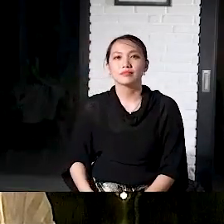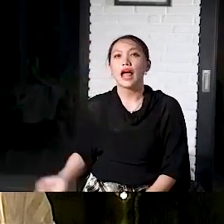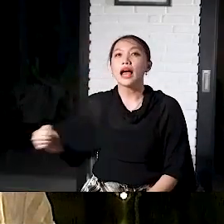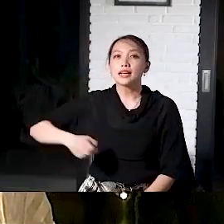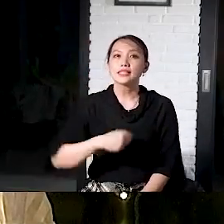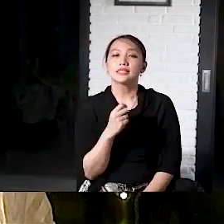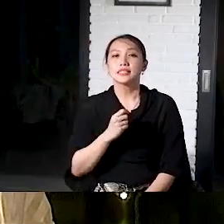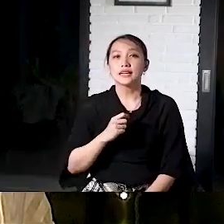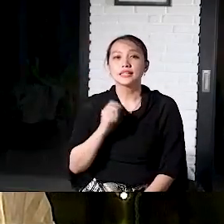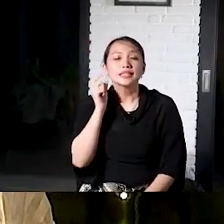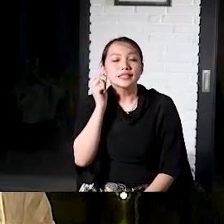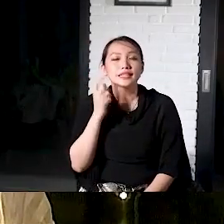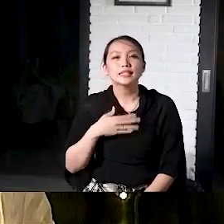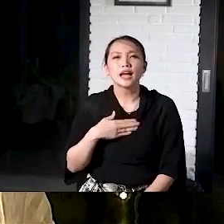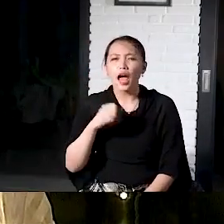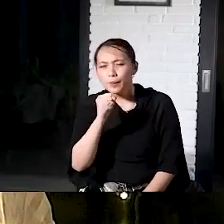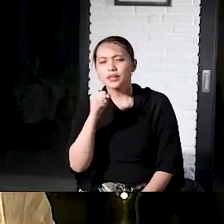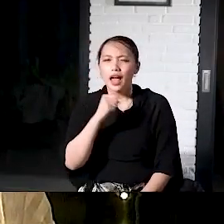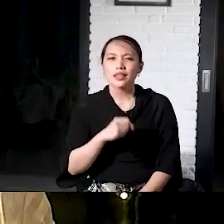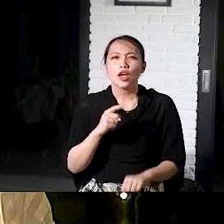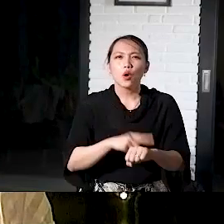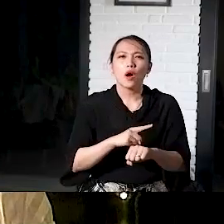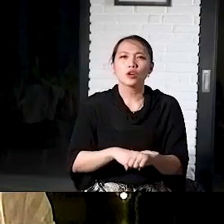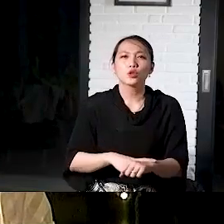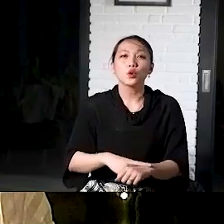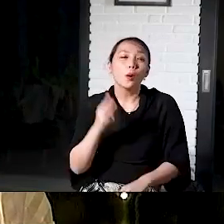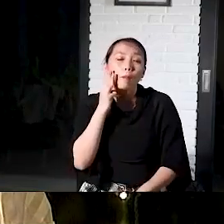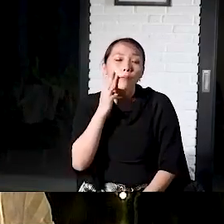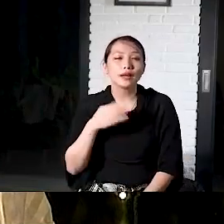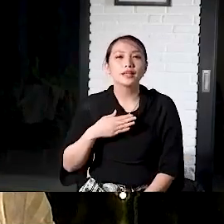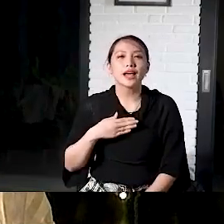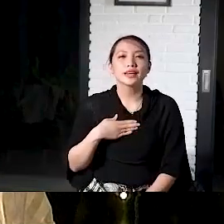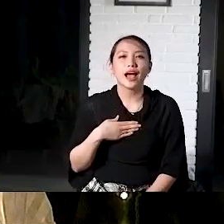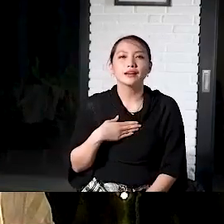候 literally, 我太太在旁她在旁边唱这首歌